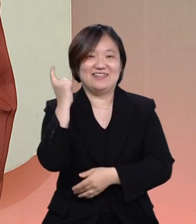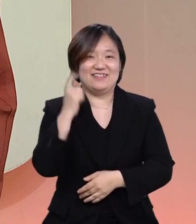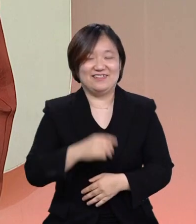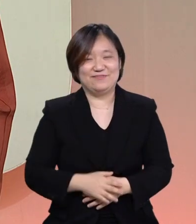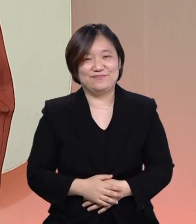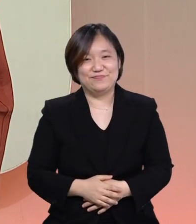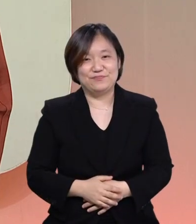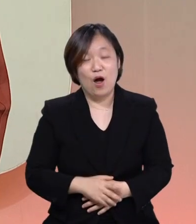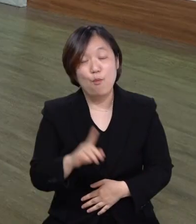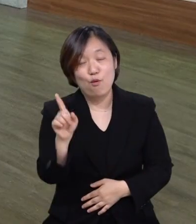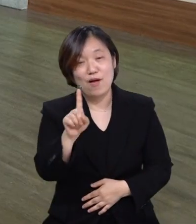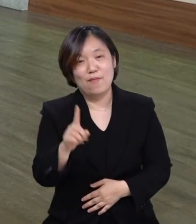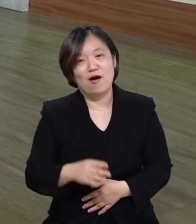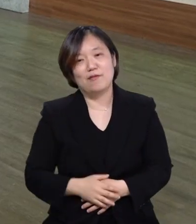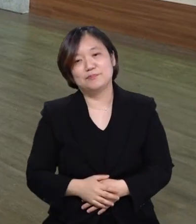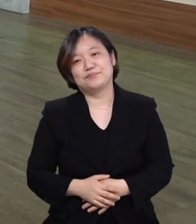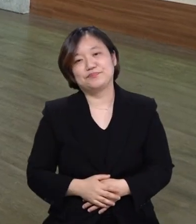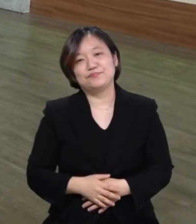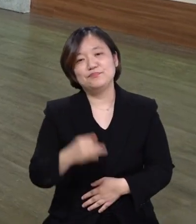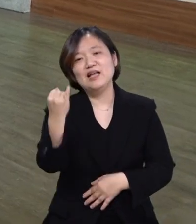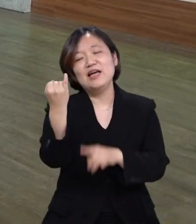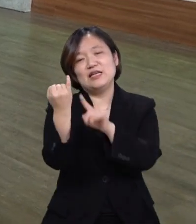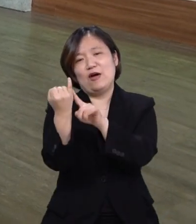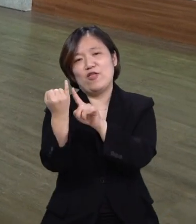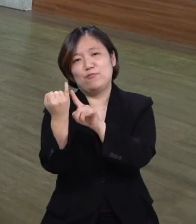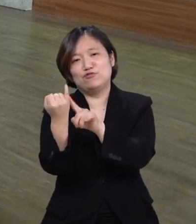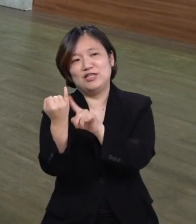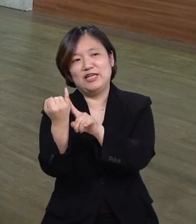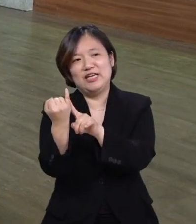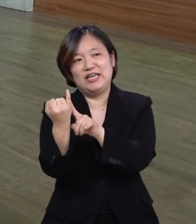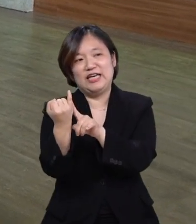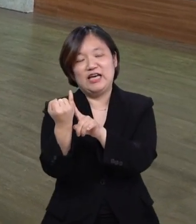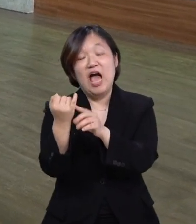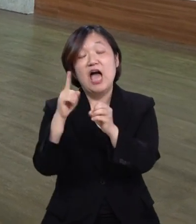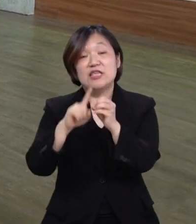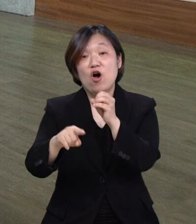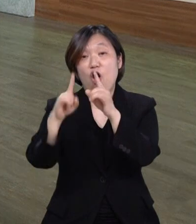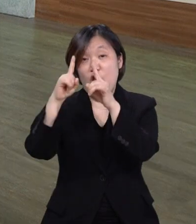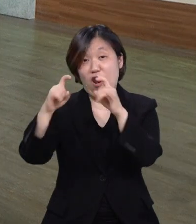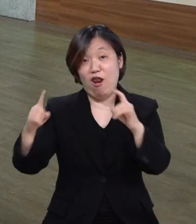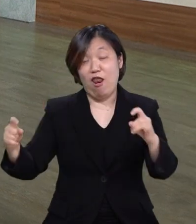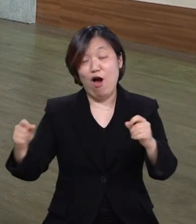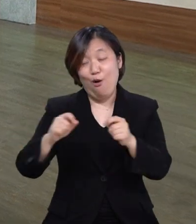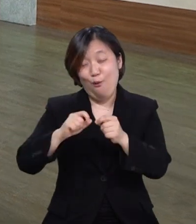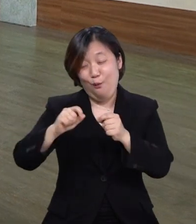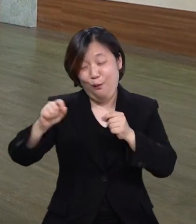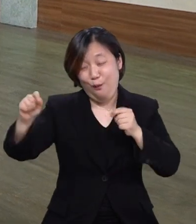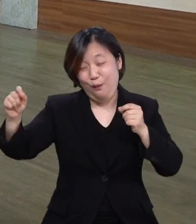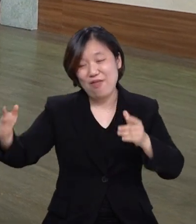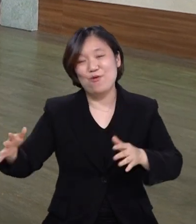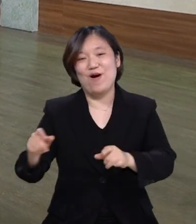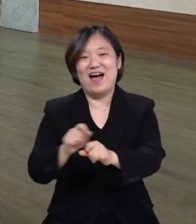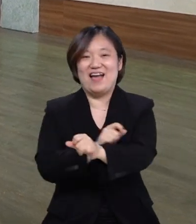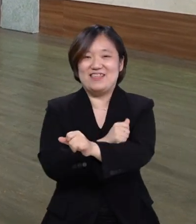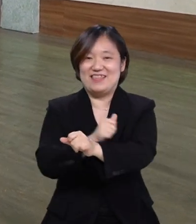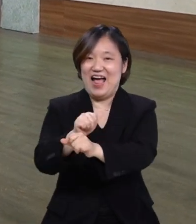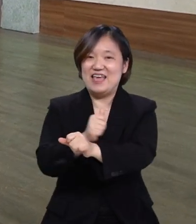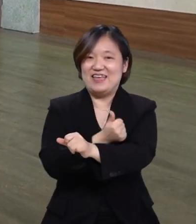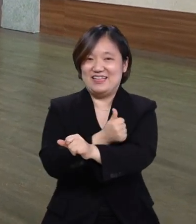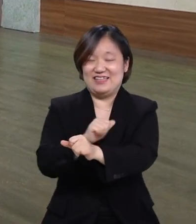말씀이 당신의 절에는 오래 다녔대요 당신께서 절에는 젊었을 때부터 이제